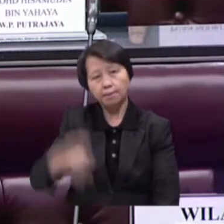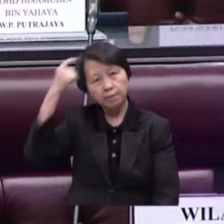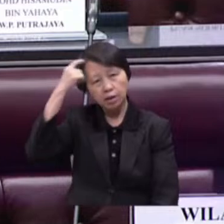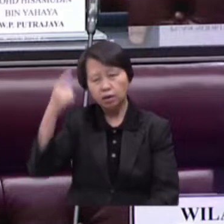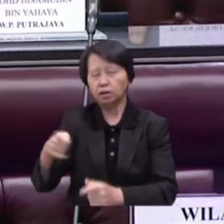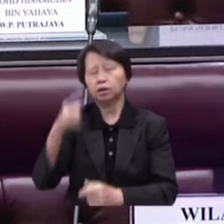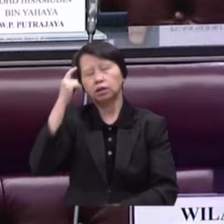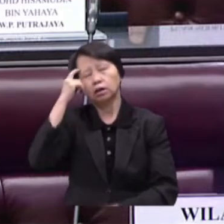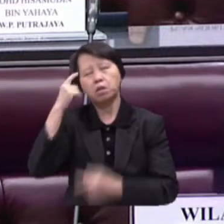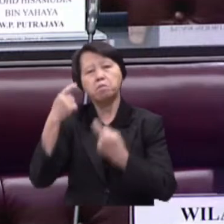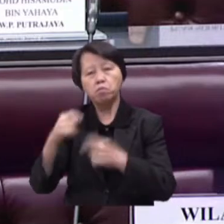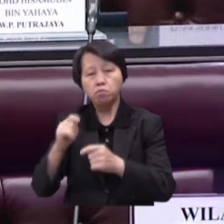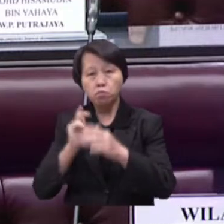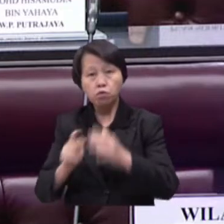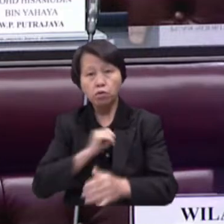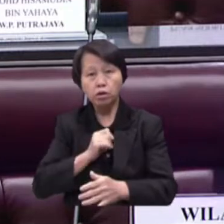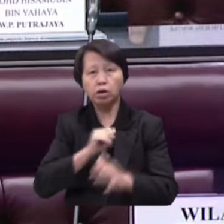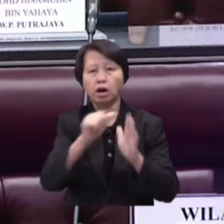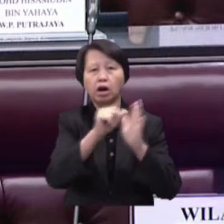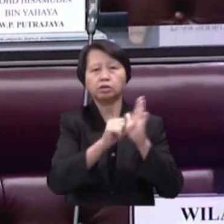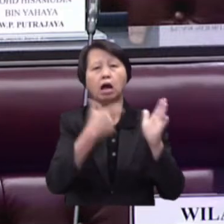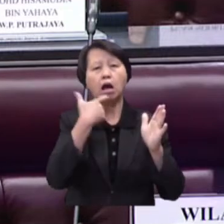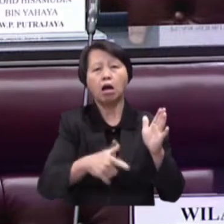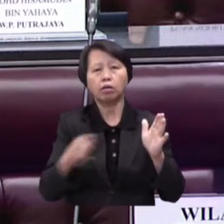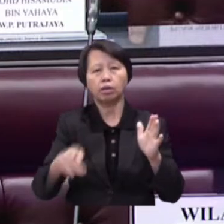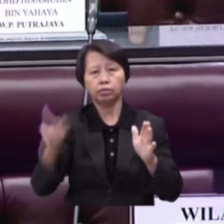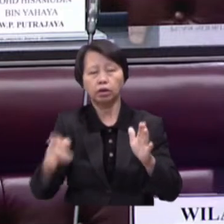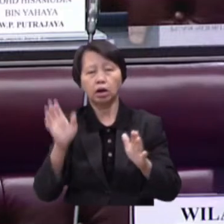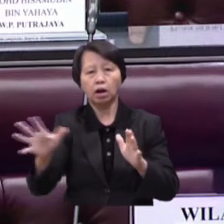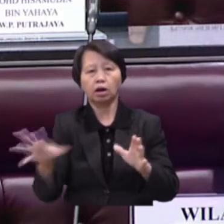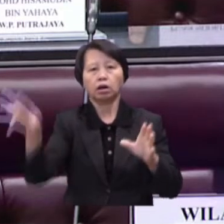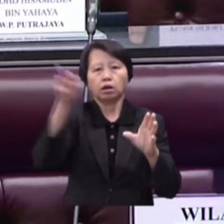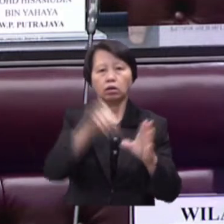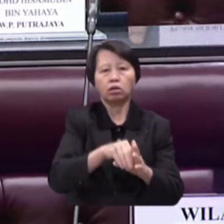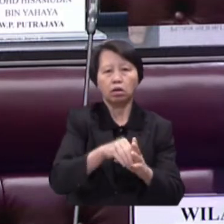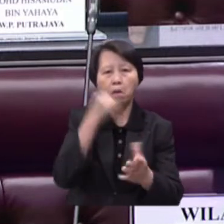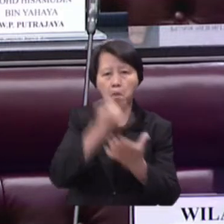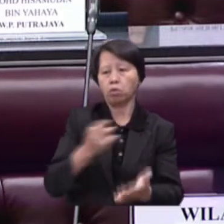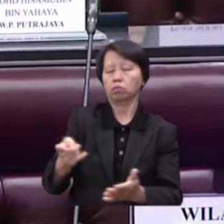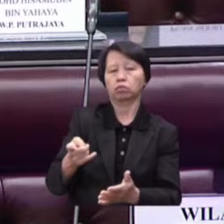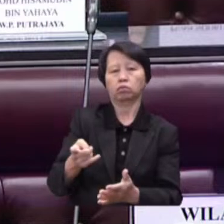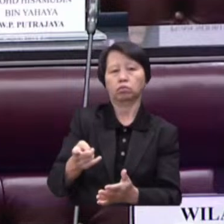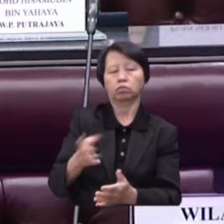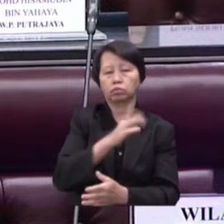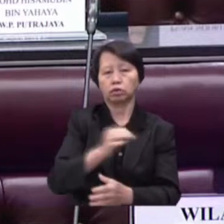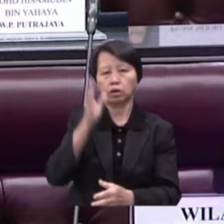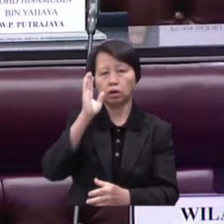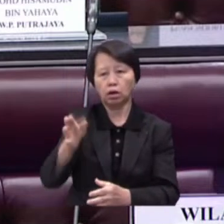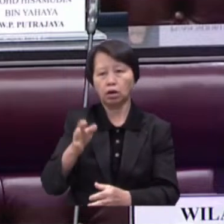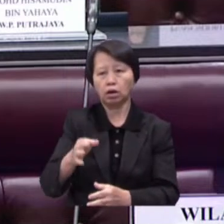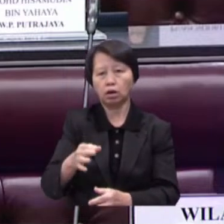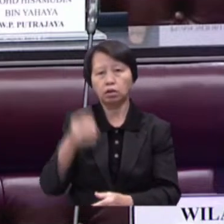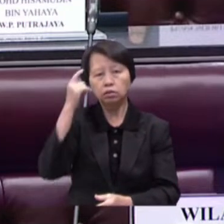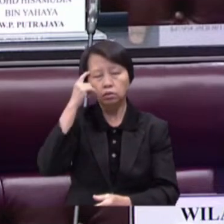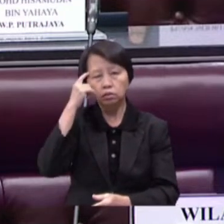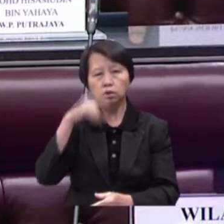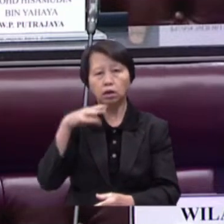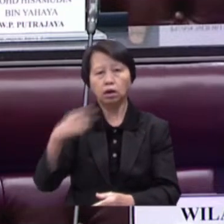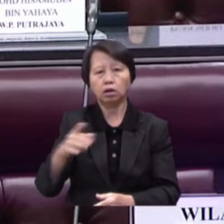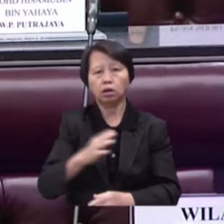bunuh diri di bawah akta yang lama mereka akan digolongkan sebagai penjenayah dan pengungkapan ini